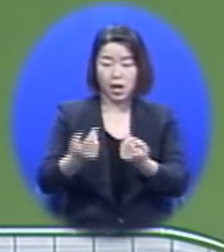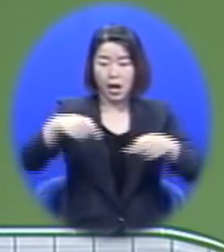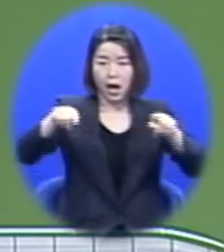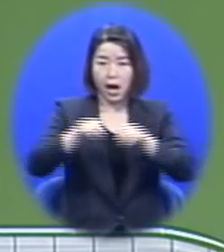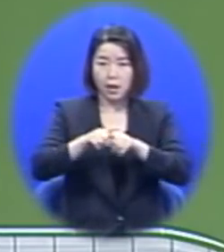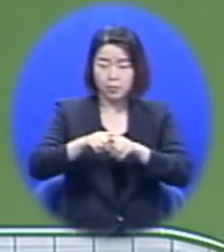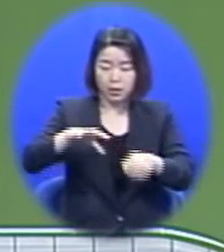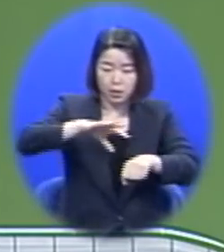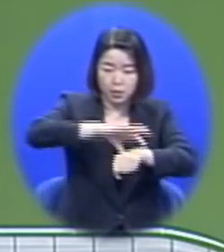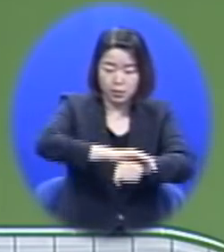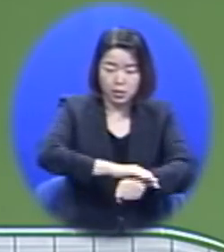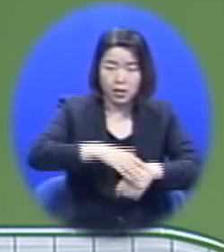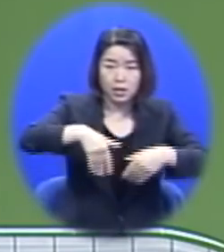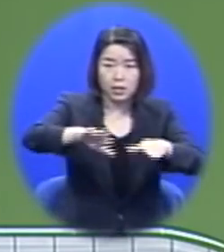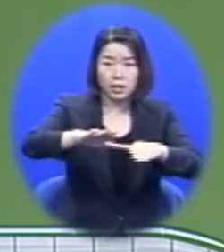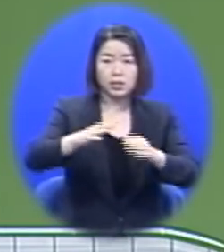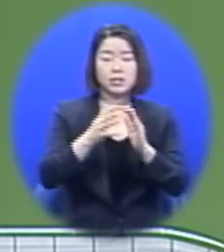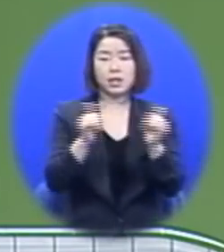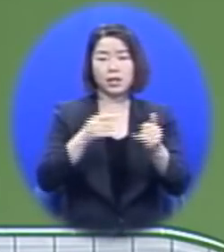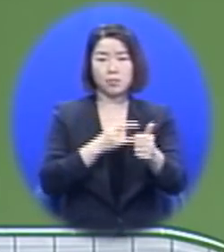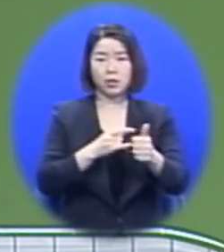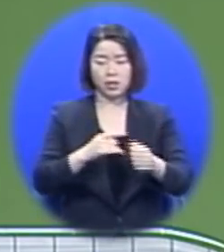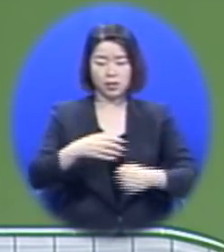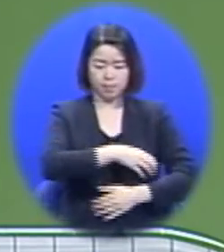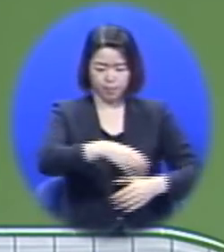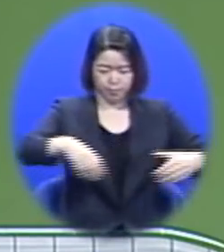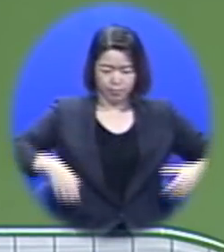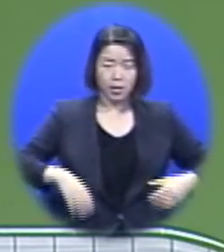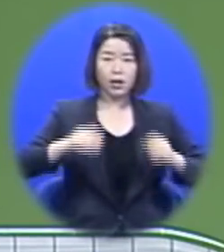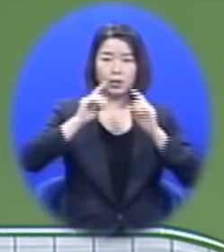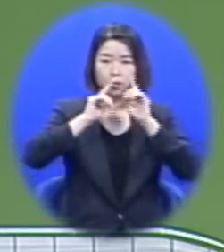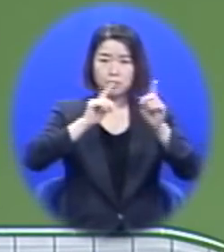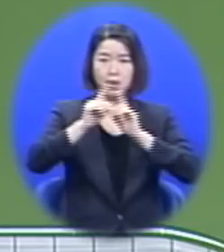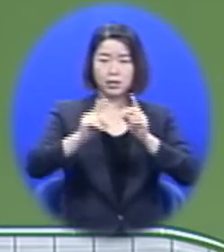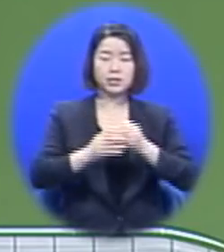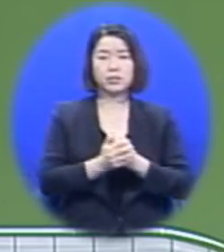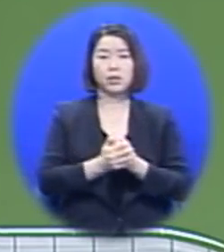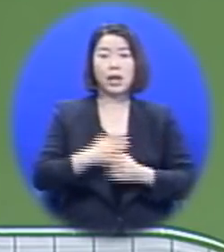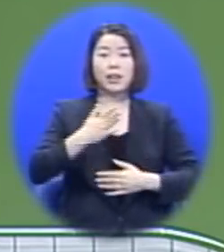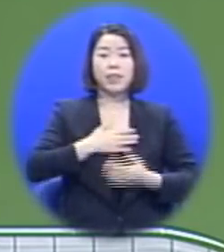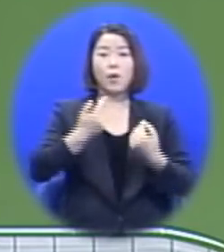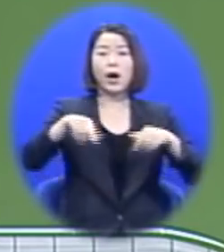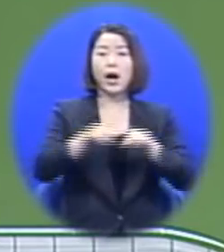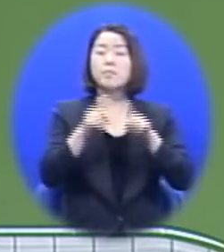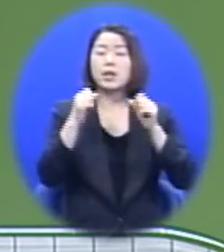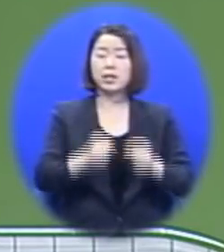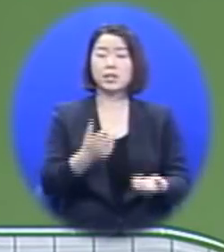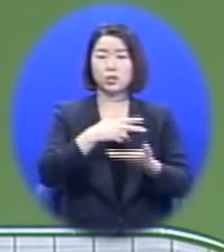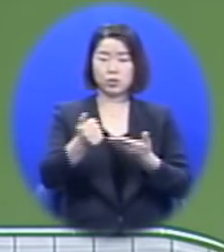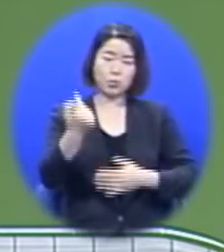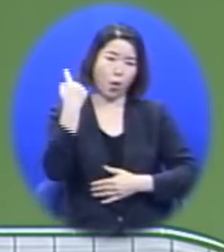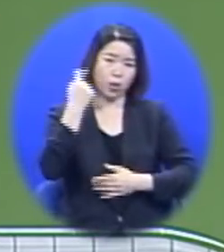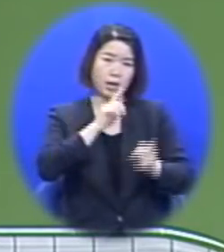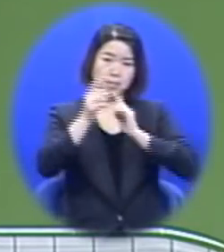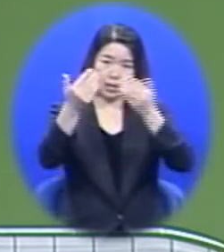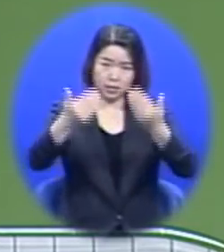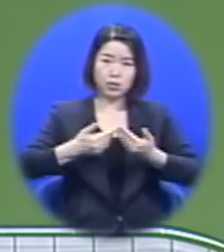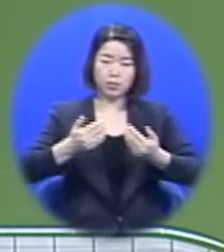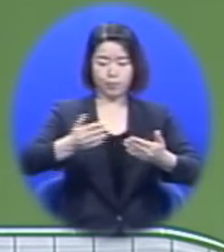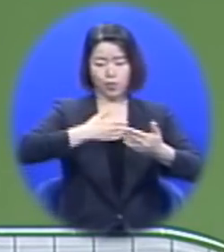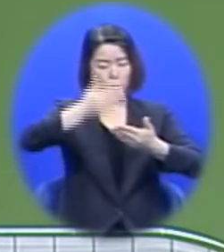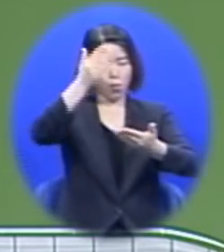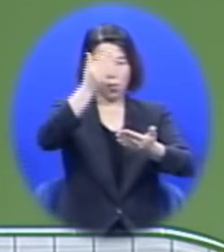죄수들 앞에서 담대하게 외쳤습니다. 나와 함께 하시는 주님이 어제 나에게 말씀하셨다. 두려워하지